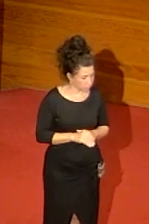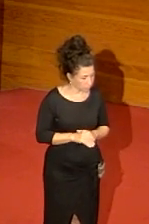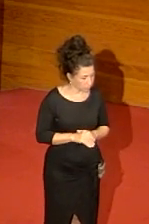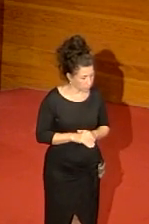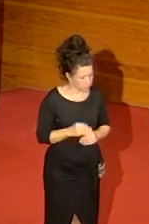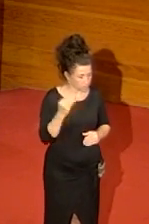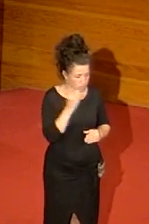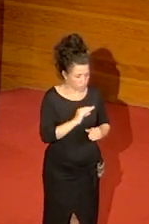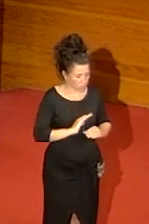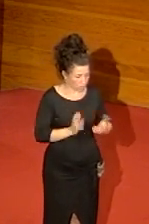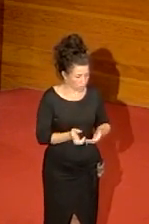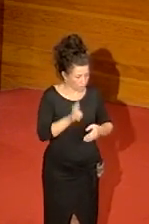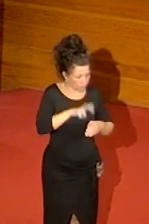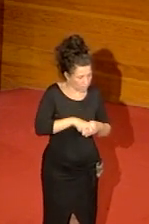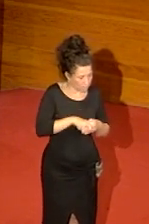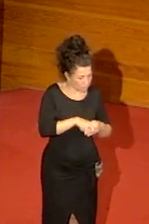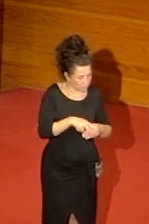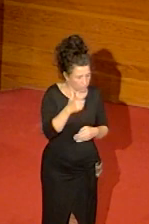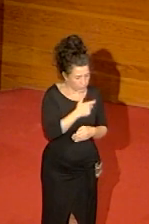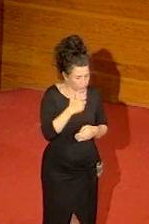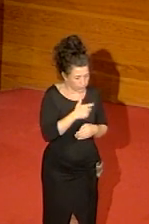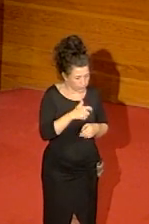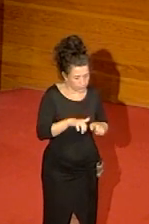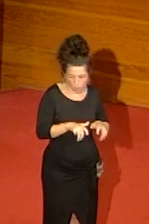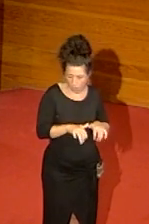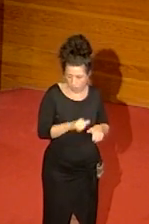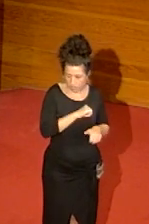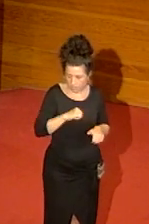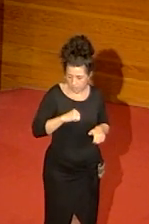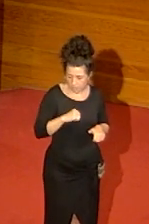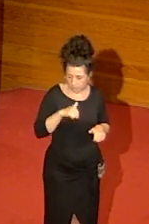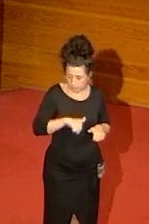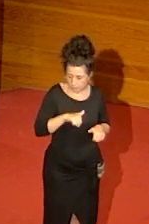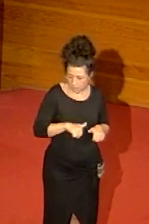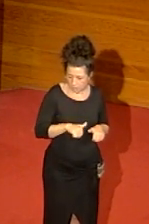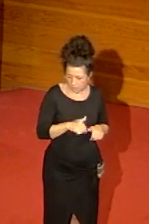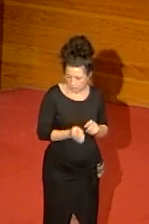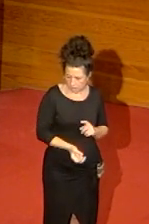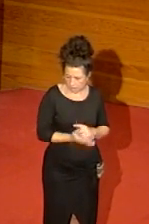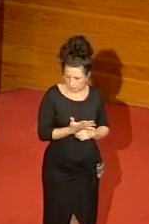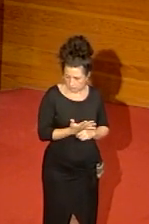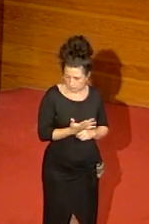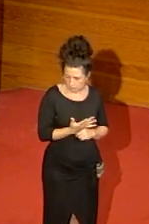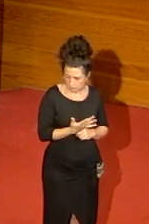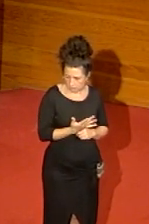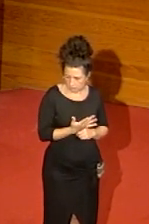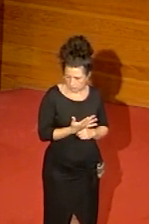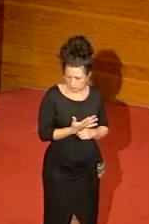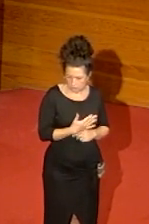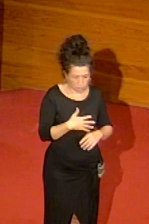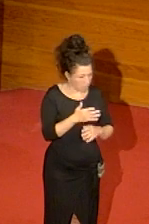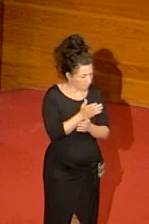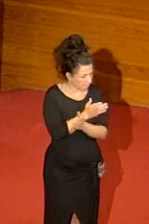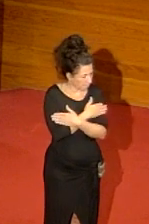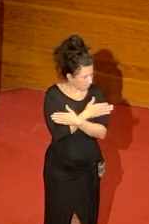dut, daukat, nire ofizina pertsona da. Portu ematen guzkunien hemen sortzen dan jai eta jasotako bezarka da. Hori ez da azten. Eta momentu